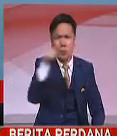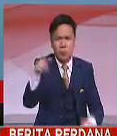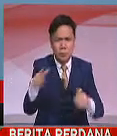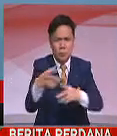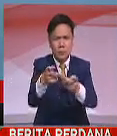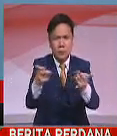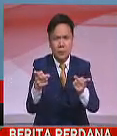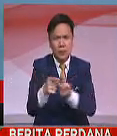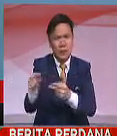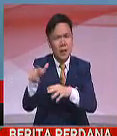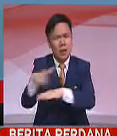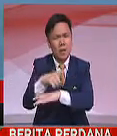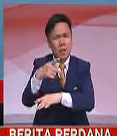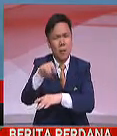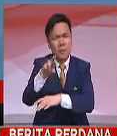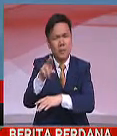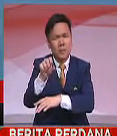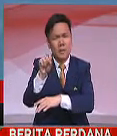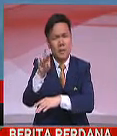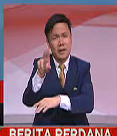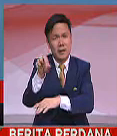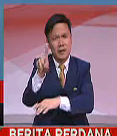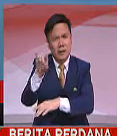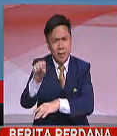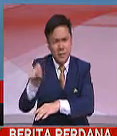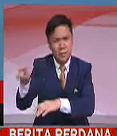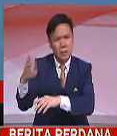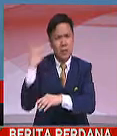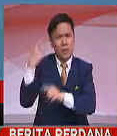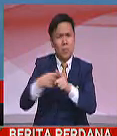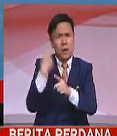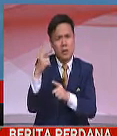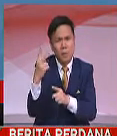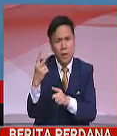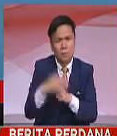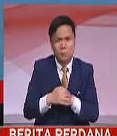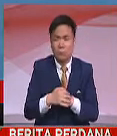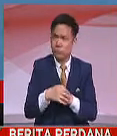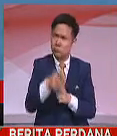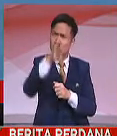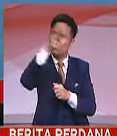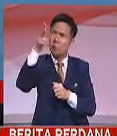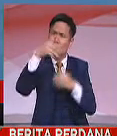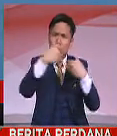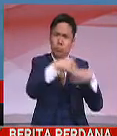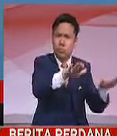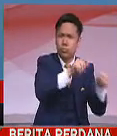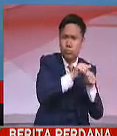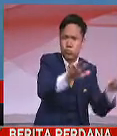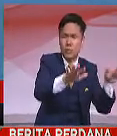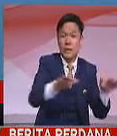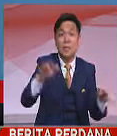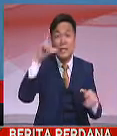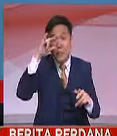perairan Palos Verdes ketika dia sedang menjalani latihan pada 21 Disember lalu. Rakaman itu dikongsi di Instagram sebelum ia tular di